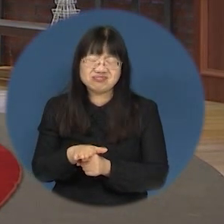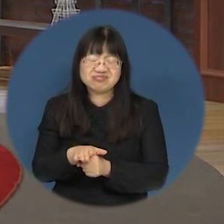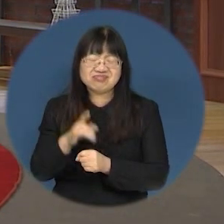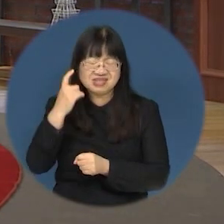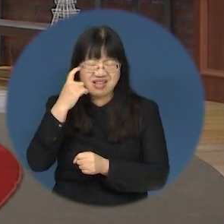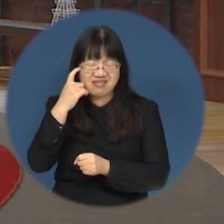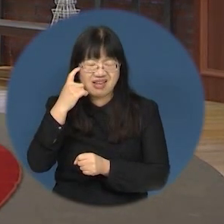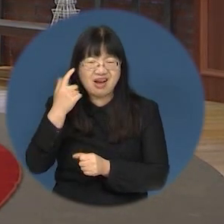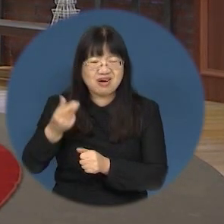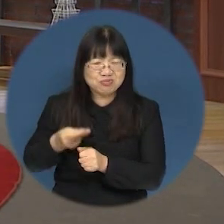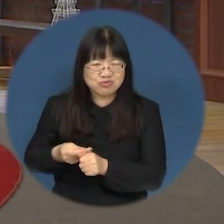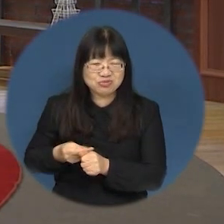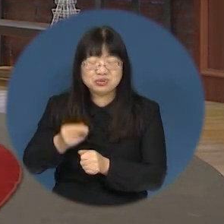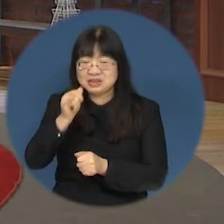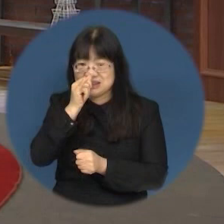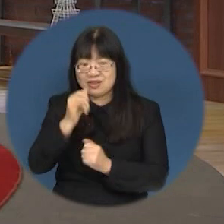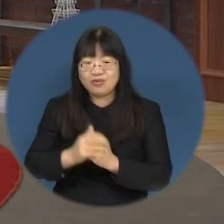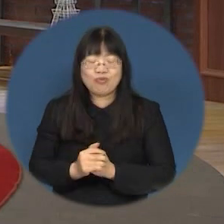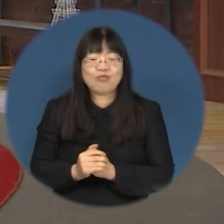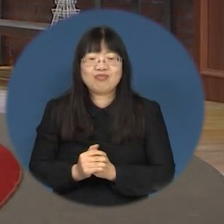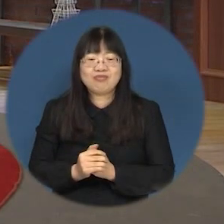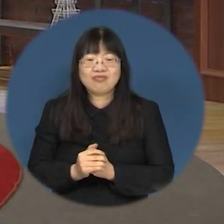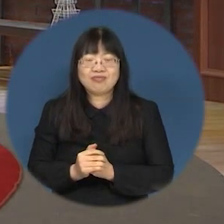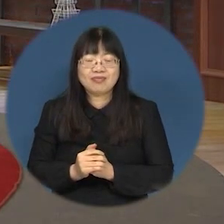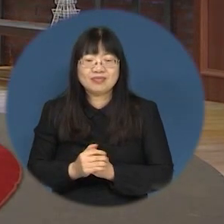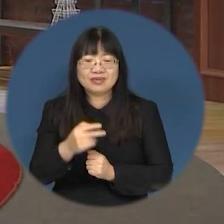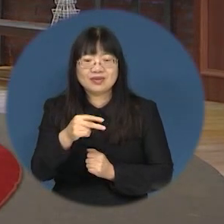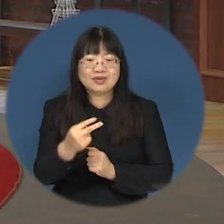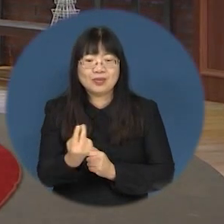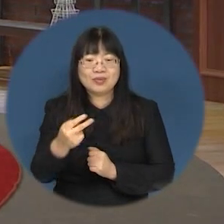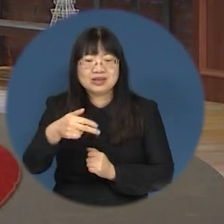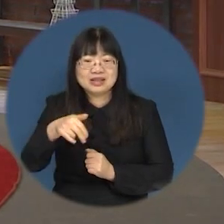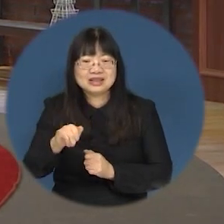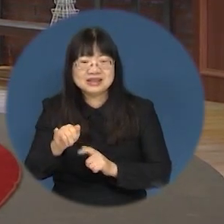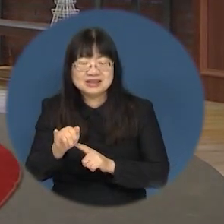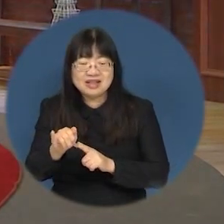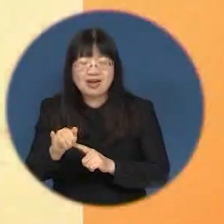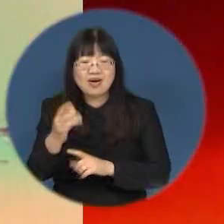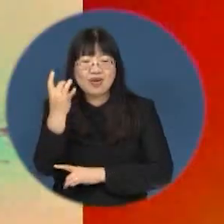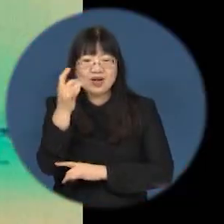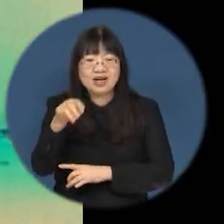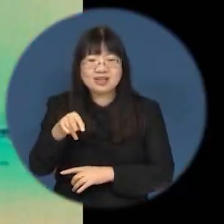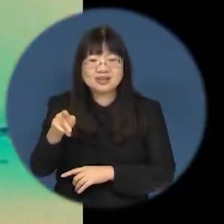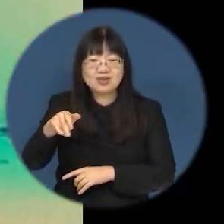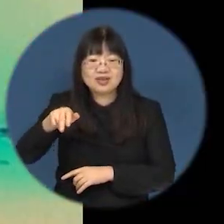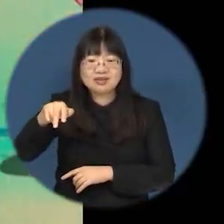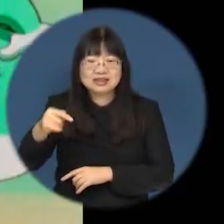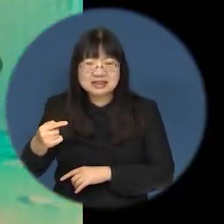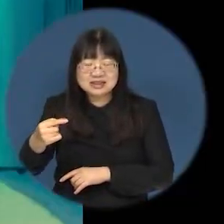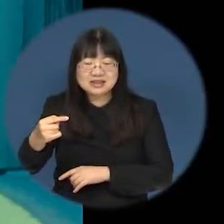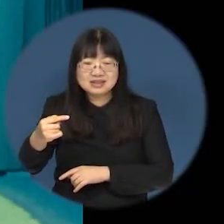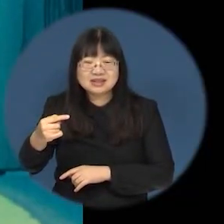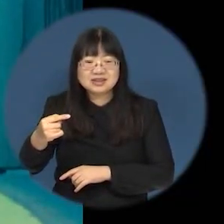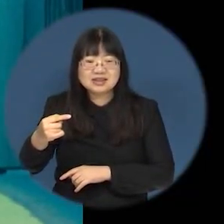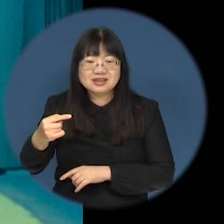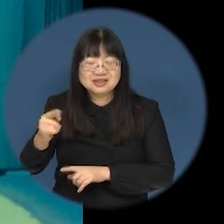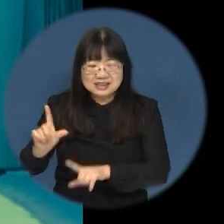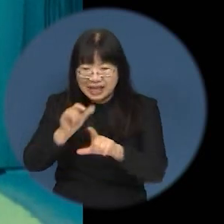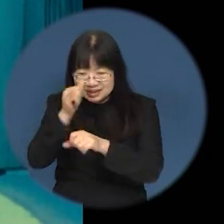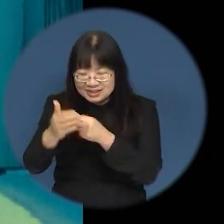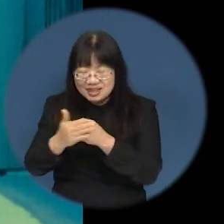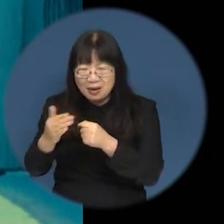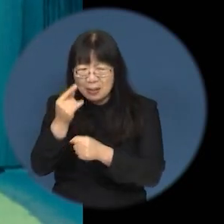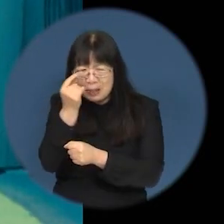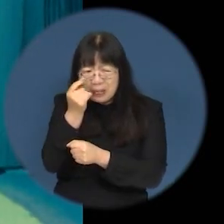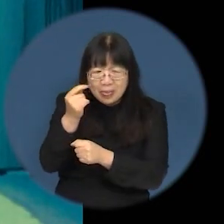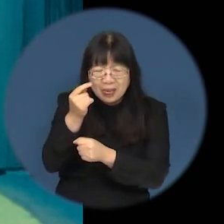불쌍한 예, 캐릭터. 불쌍한 이런 캐릭터였는데 그러다 보니까 또치가 이제 사실 서커스 다녀서 좀 눈치밥을 먹고 오던 네.